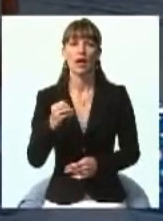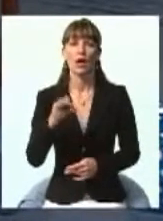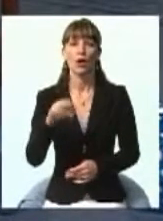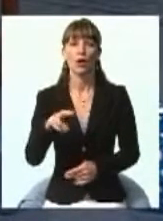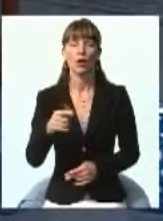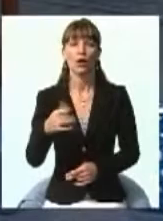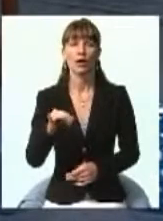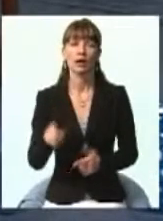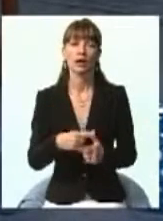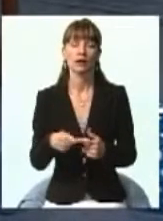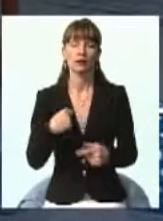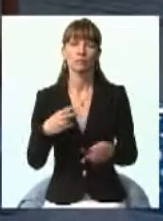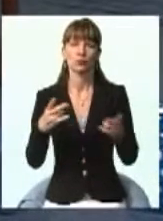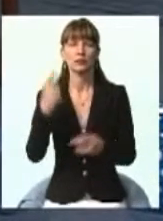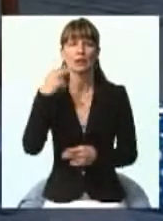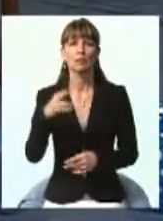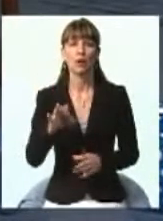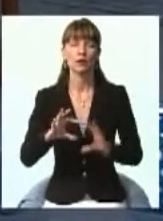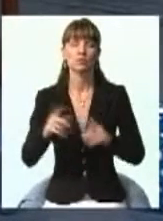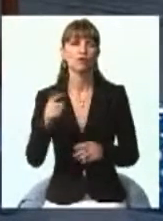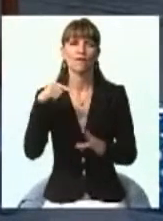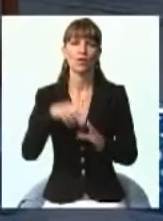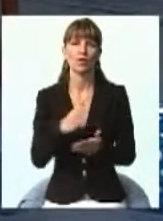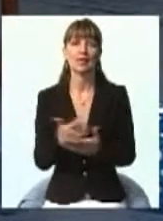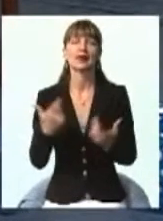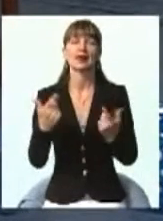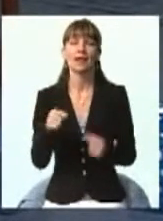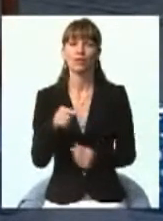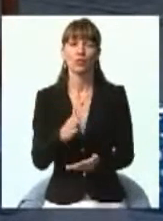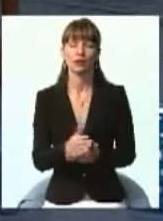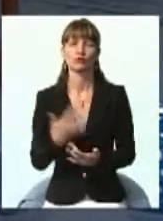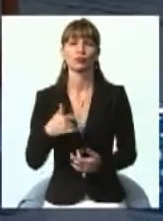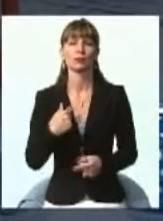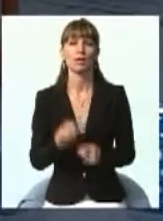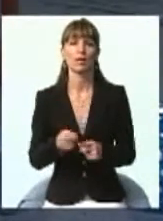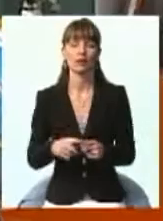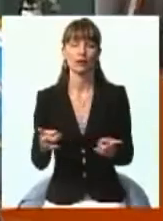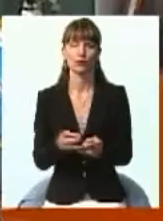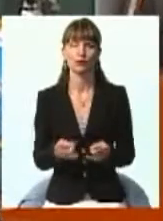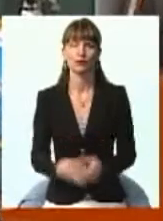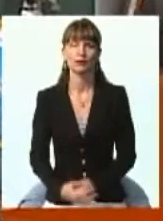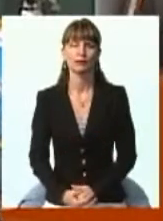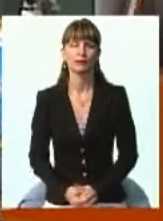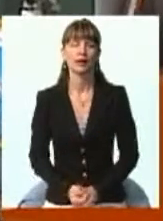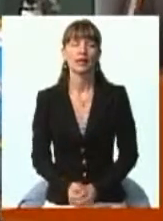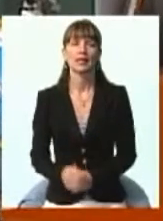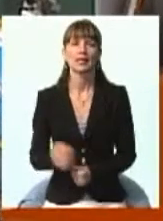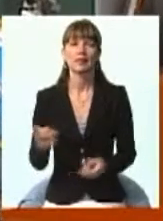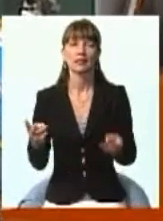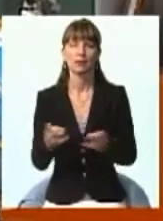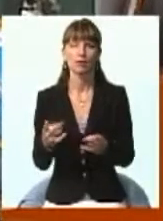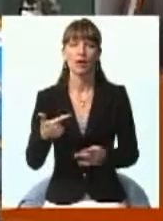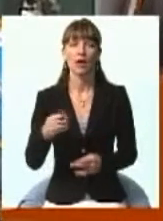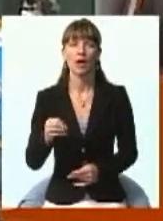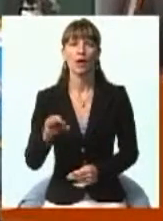так, ну, нам варто знати про цю землю, що там знаходиться, де вона знаходиться? Для чого ж нам ці геологи? Нам потрібні геологи, щоб